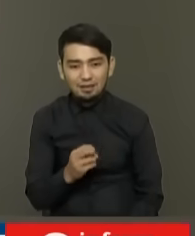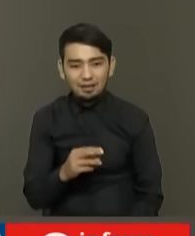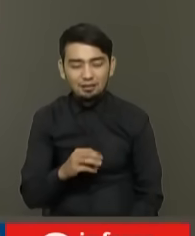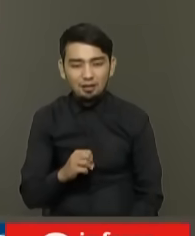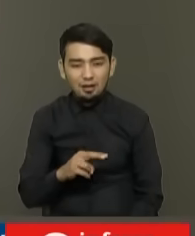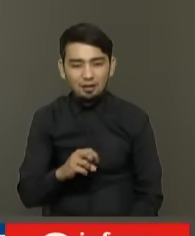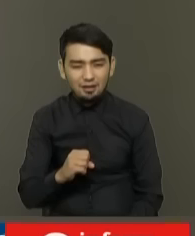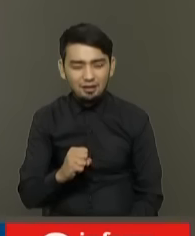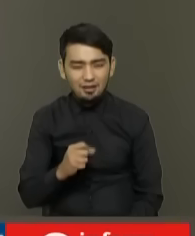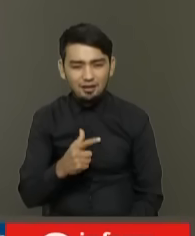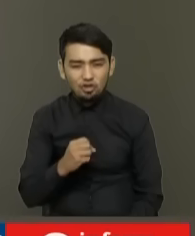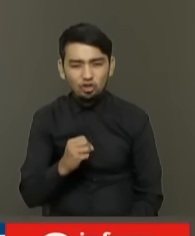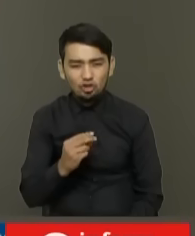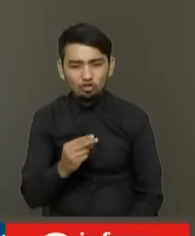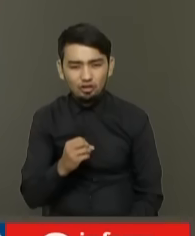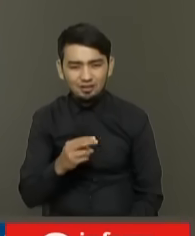деп атаймыз.